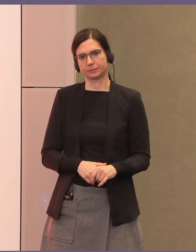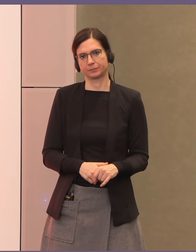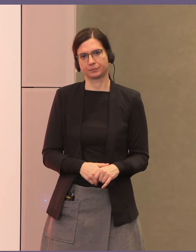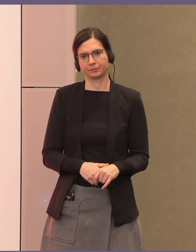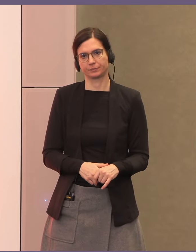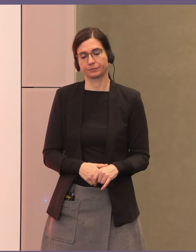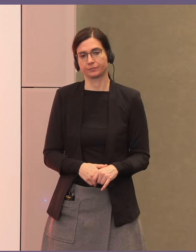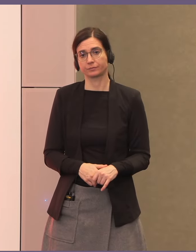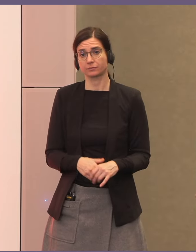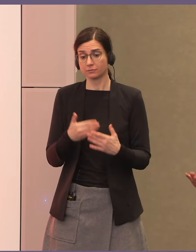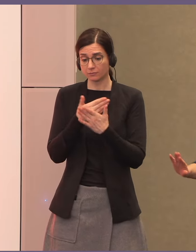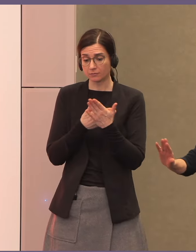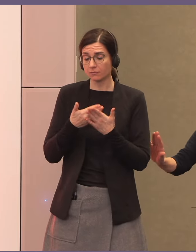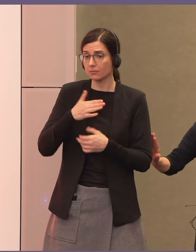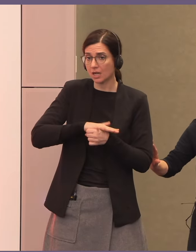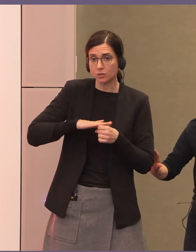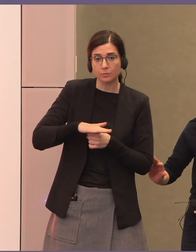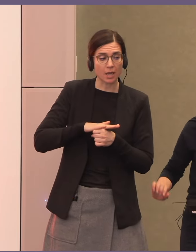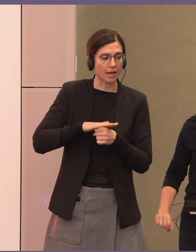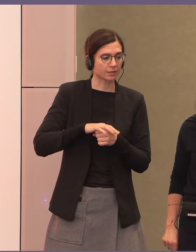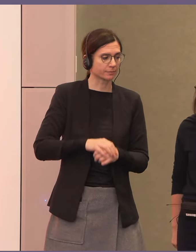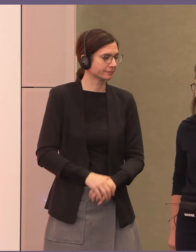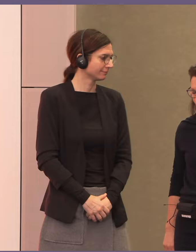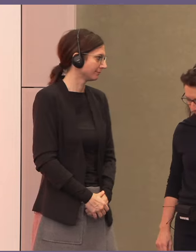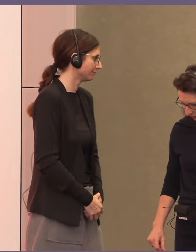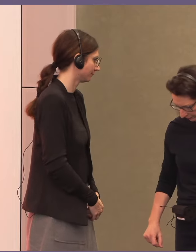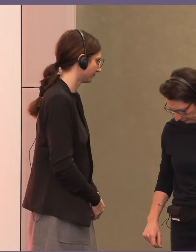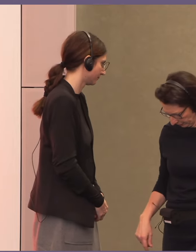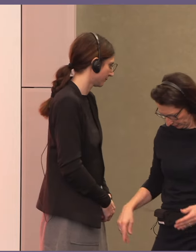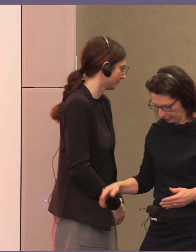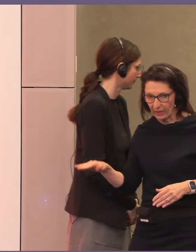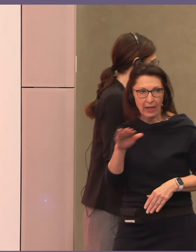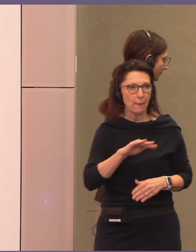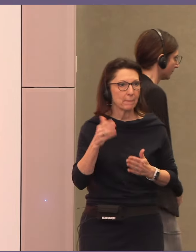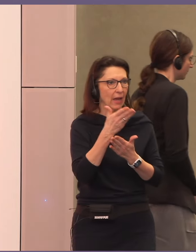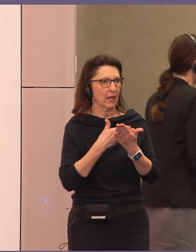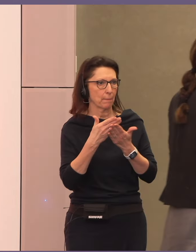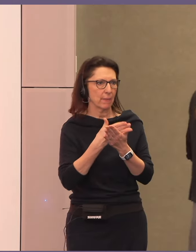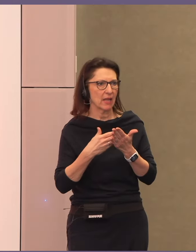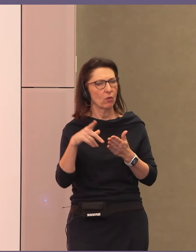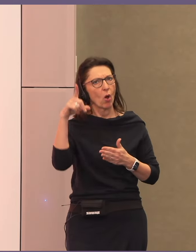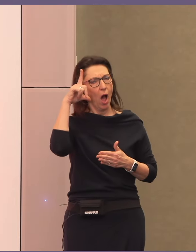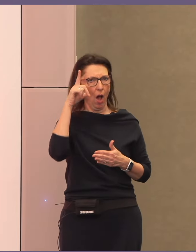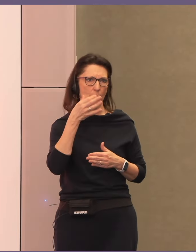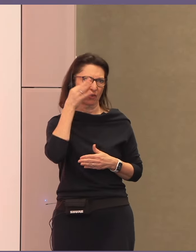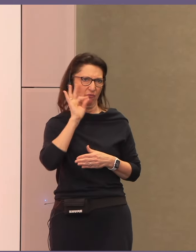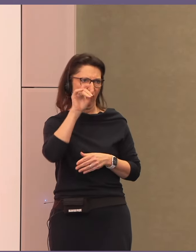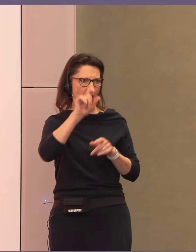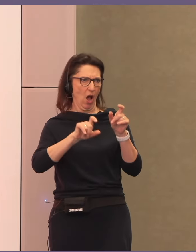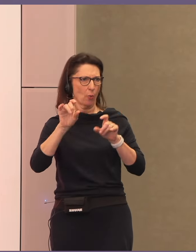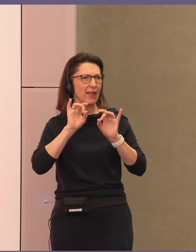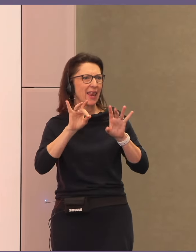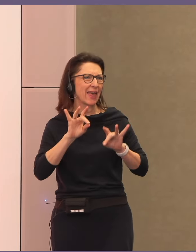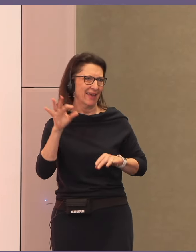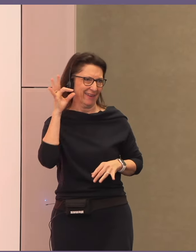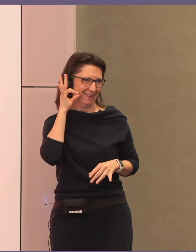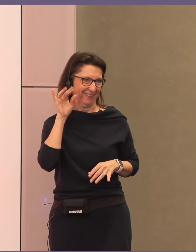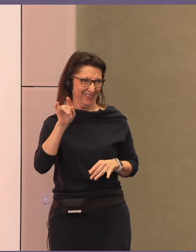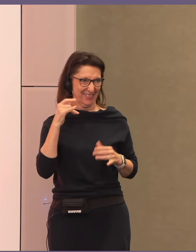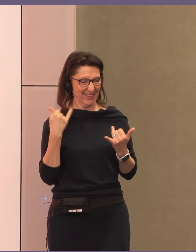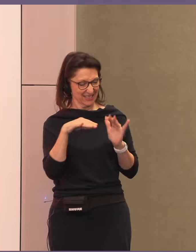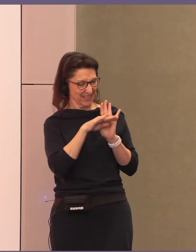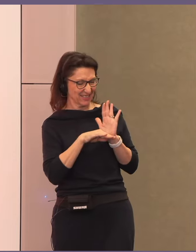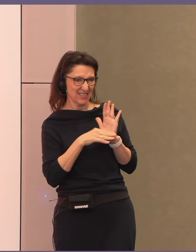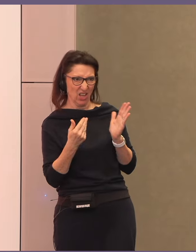präzisierte. Im Bildungsbereich waren vor allem Lehrerinnen in den Schulen am stärksten von dieser Doppelverdienerverordnung, von dieser neuen Bestimmung betroffen,